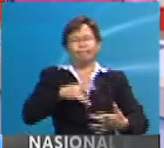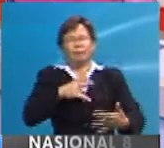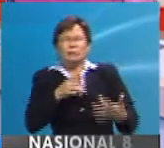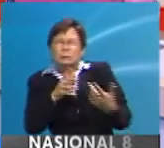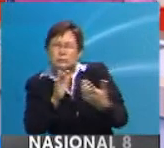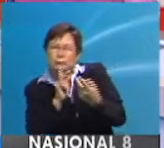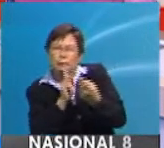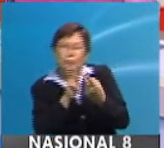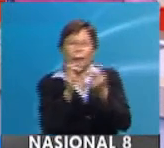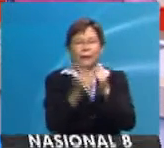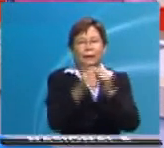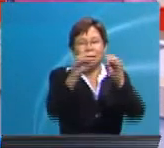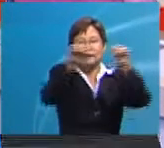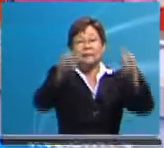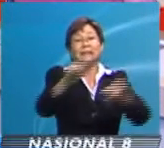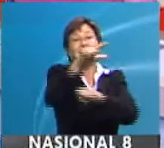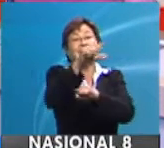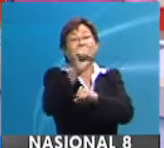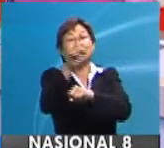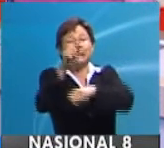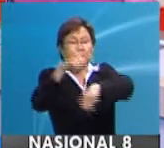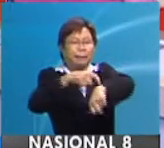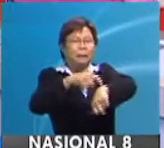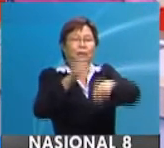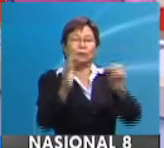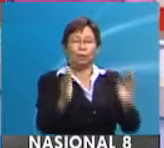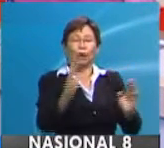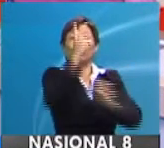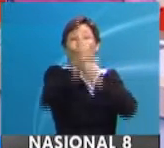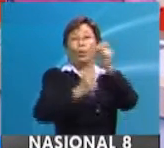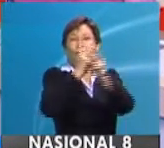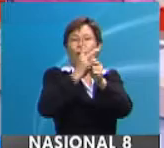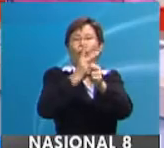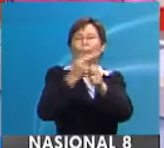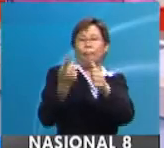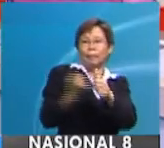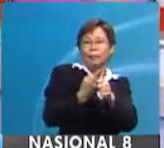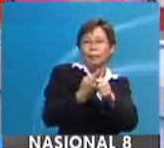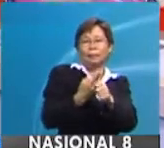diri dengan sistem Cukai tersebut dalam tempoh dua tahun pertama